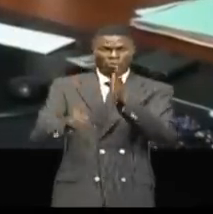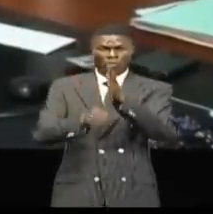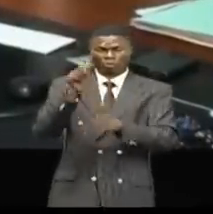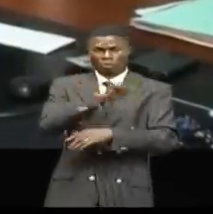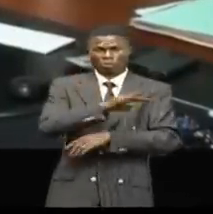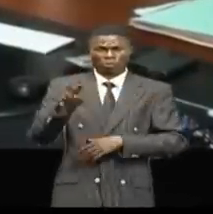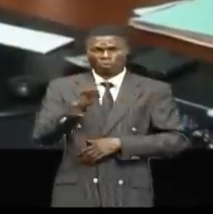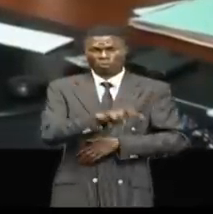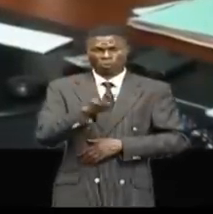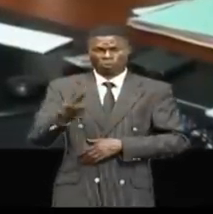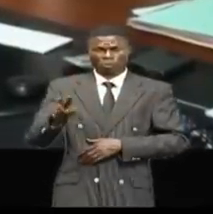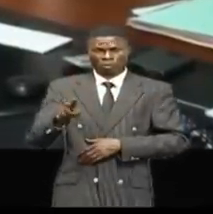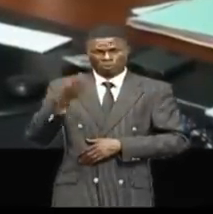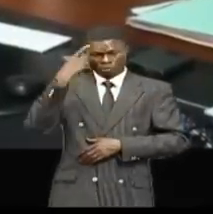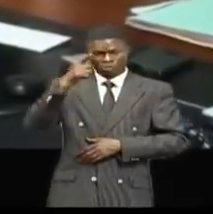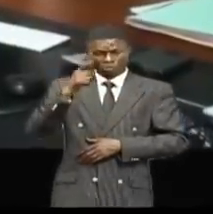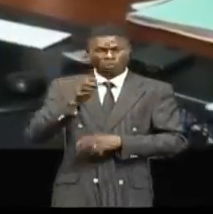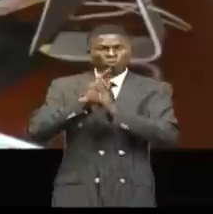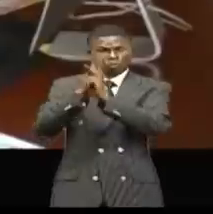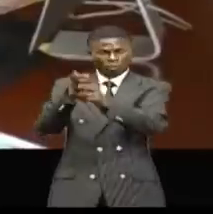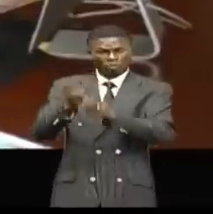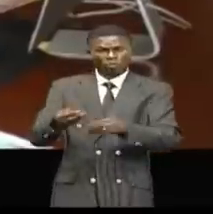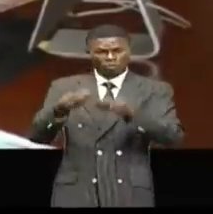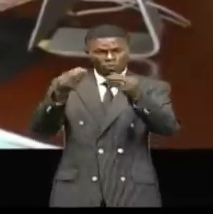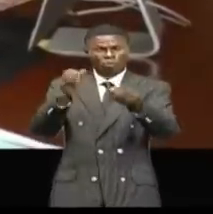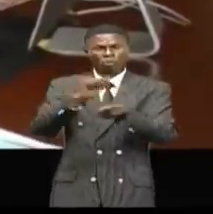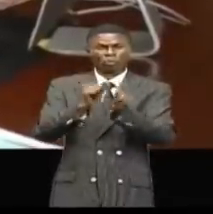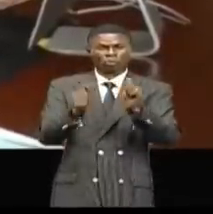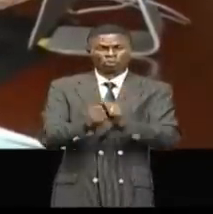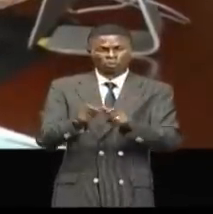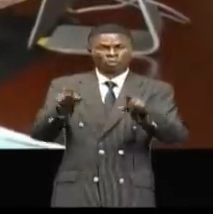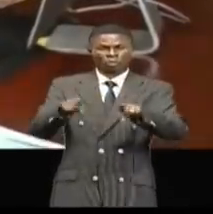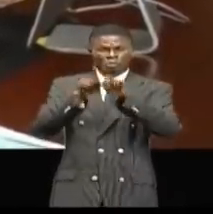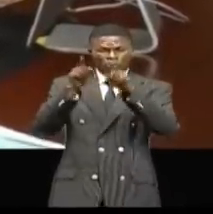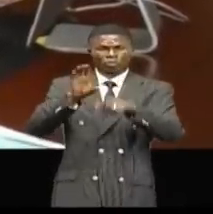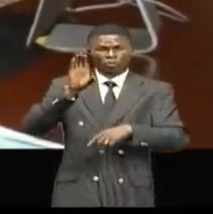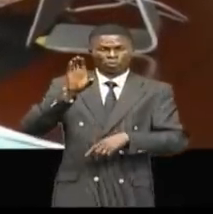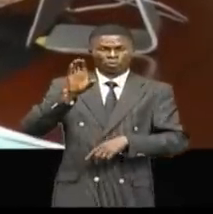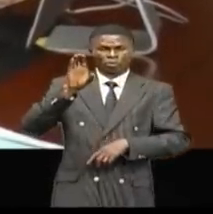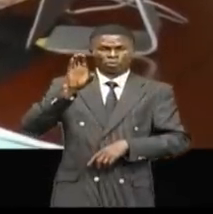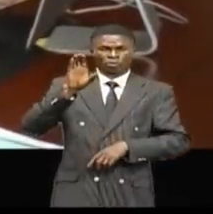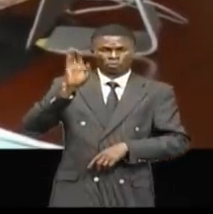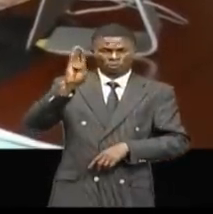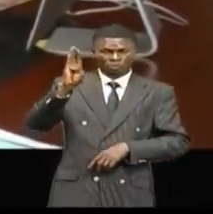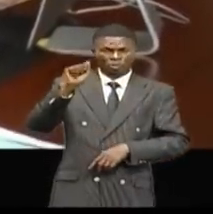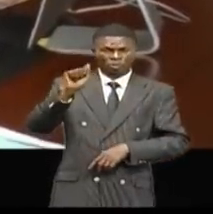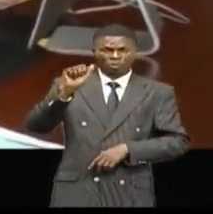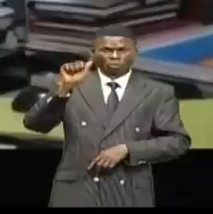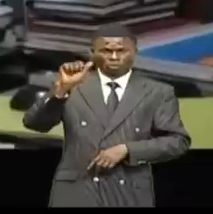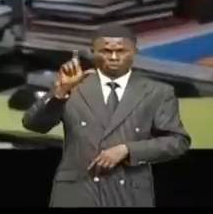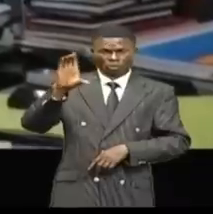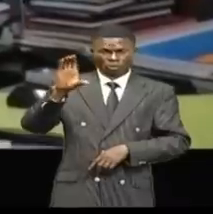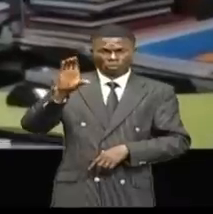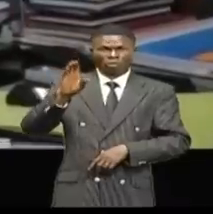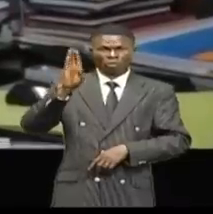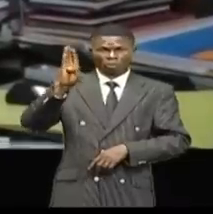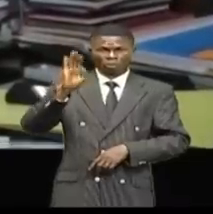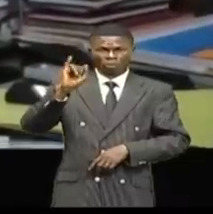2022, pour passer en revue la situation de la liquidation de la Banque internationale pour l'Afrique au Congo, BIAC.